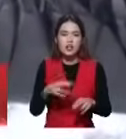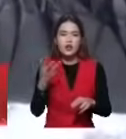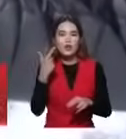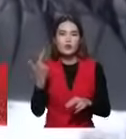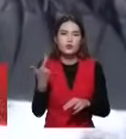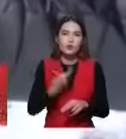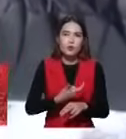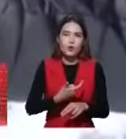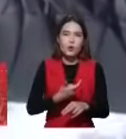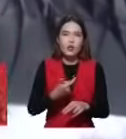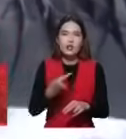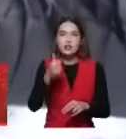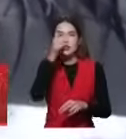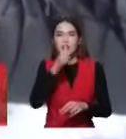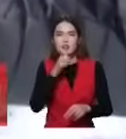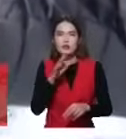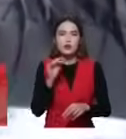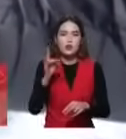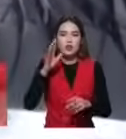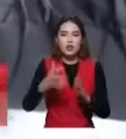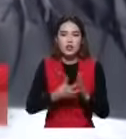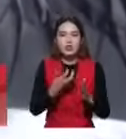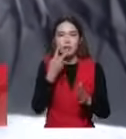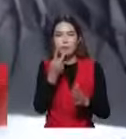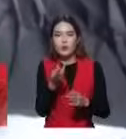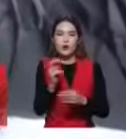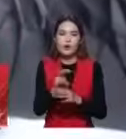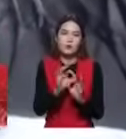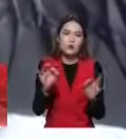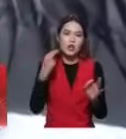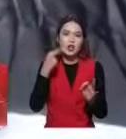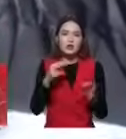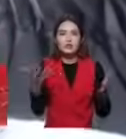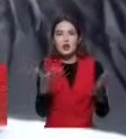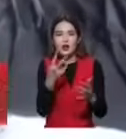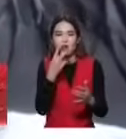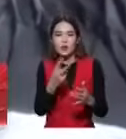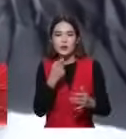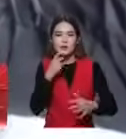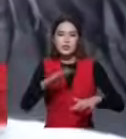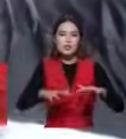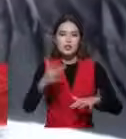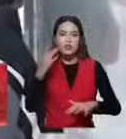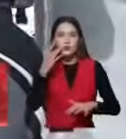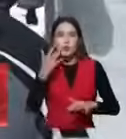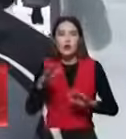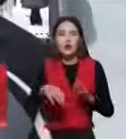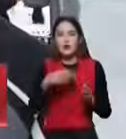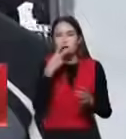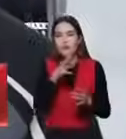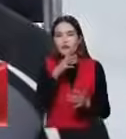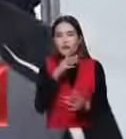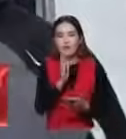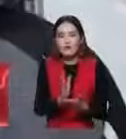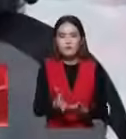Біз олардың кепіл мерзімін білмейміз ғой, 4-5 жыл өтсін, уақыт көрсетеді сапасы қандай екен. Содан кейін алуға бола ма, жоқ па көреміз. Қытай